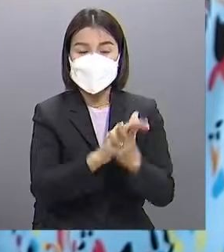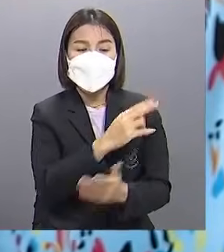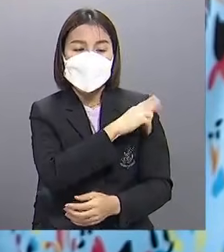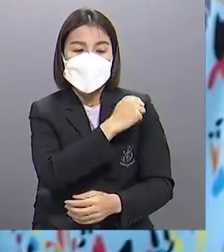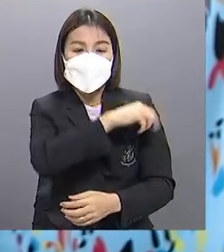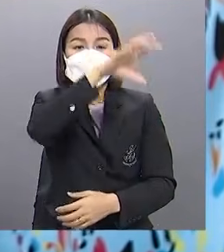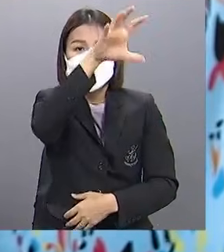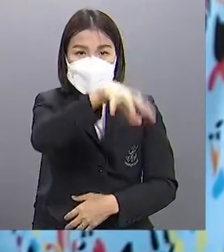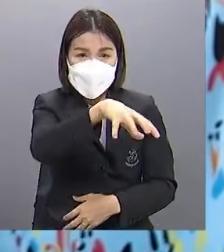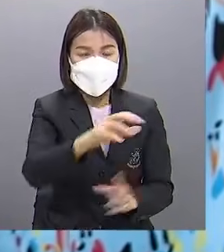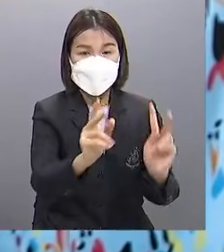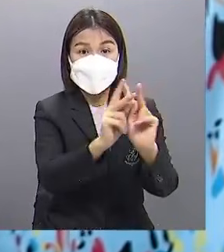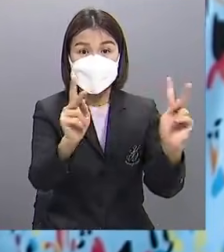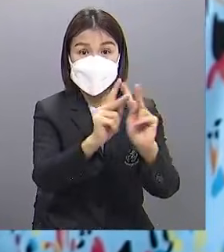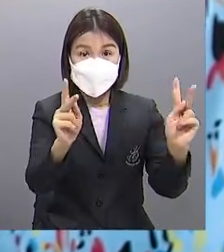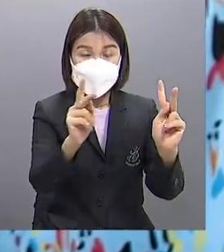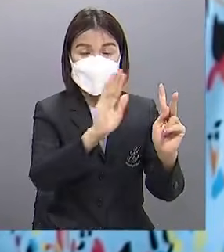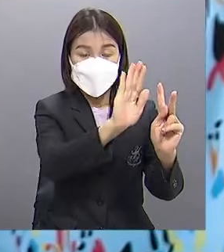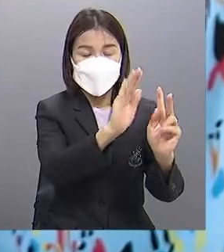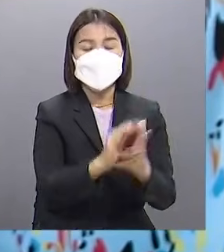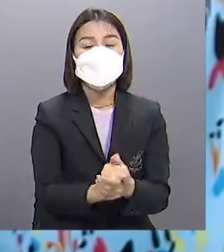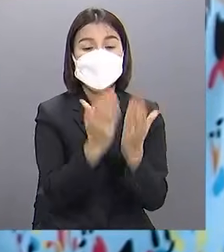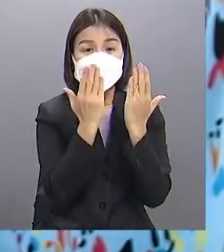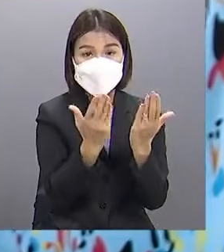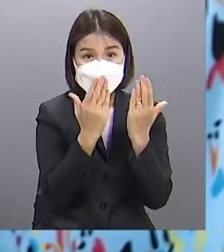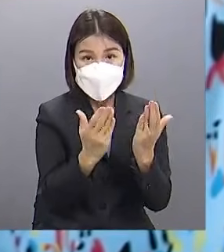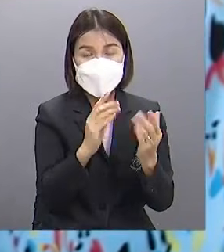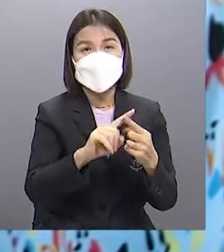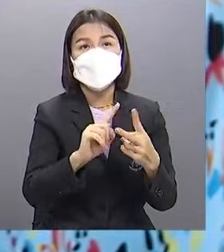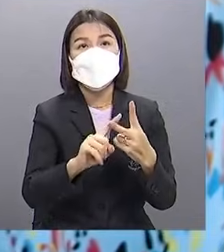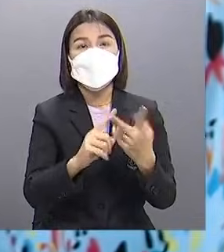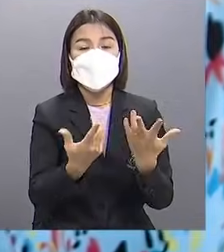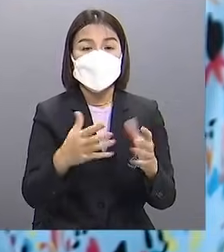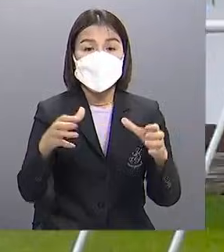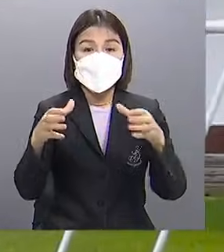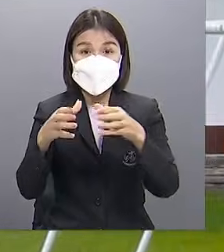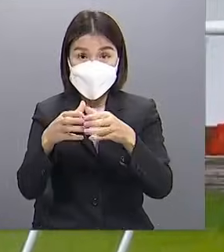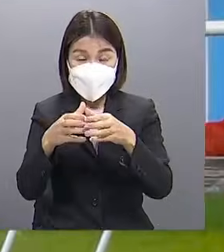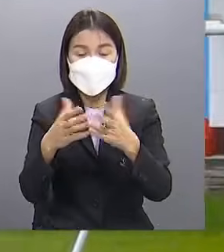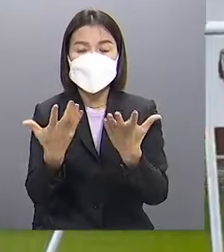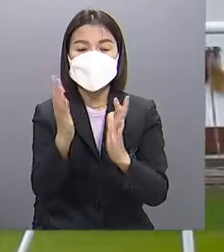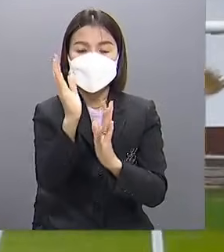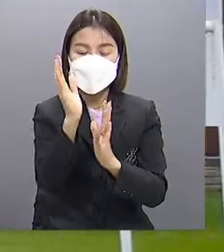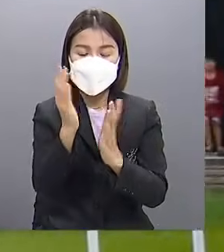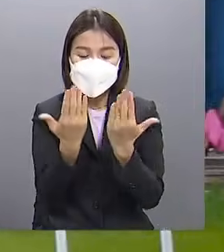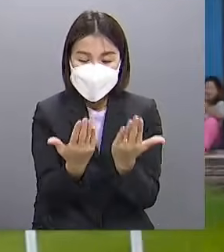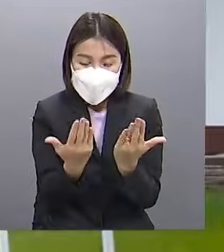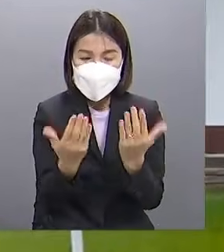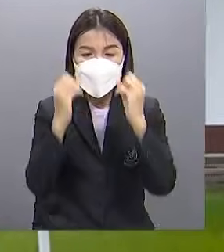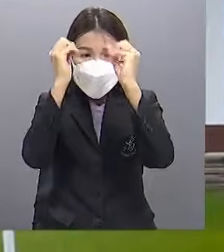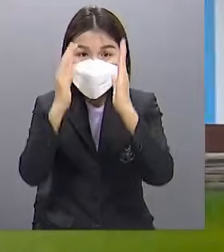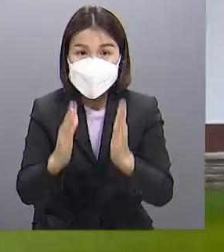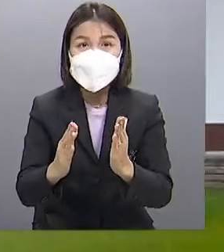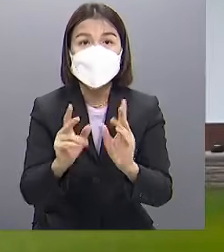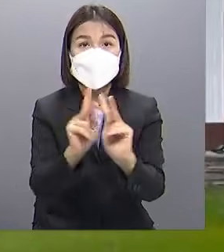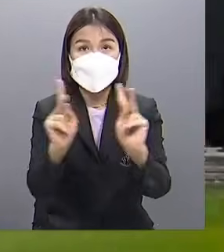กรรมการอิสลามประจำจังหวัดคณะกรรมการมัสยิดคณะกรรมการโรงเรียนคณะครูและก็ประธานชุม